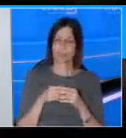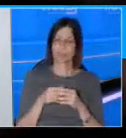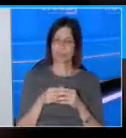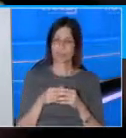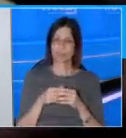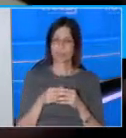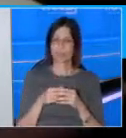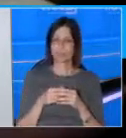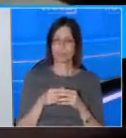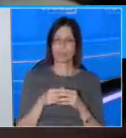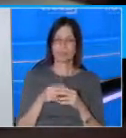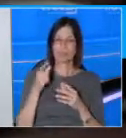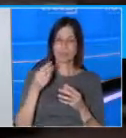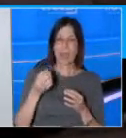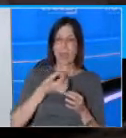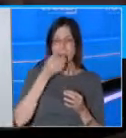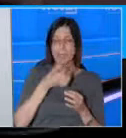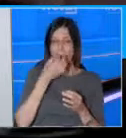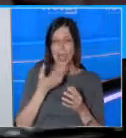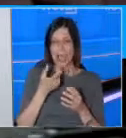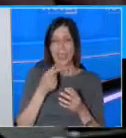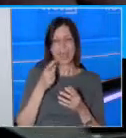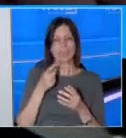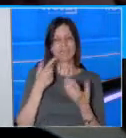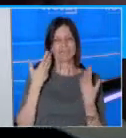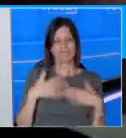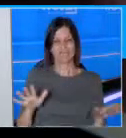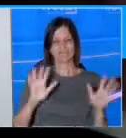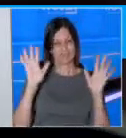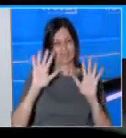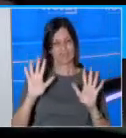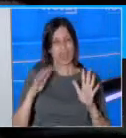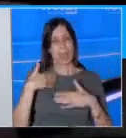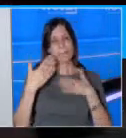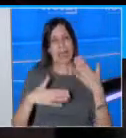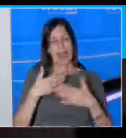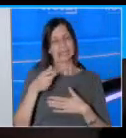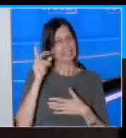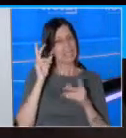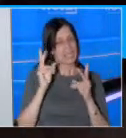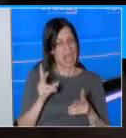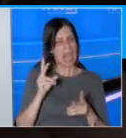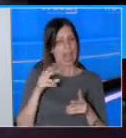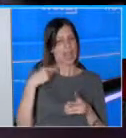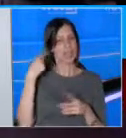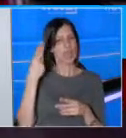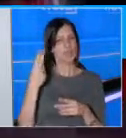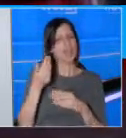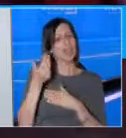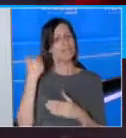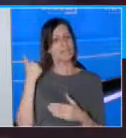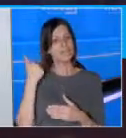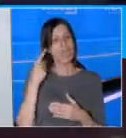באיזשהו מקום הם הפופקורן, המסלון, יפיס כאן את הקולנוע. המהלך הזה יכול היה לקרות